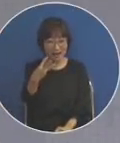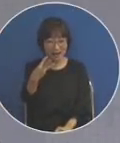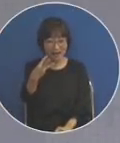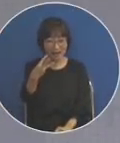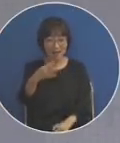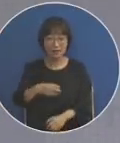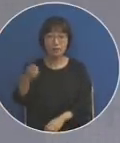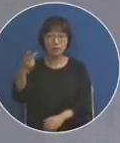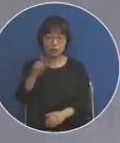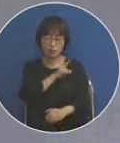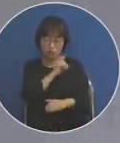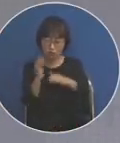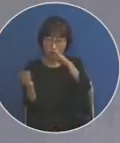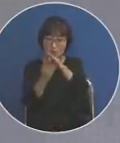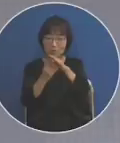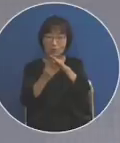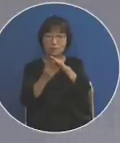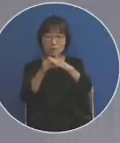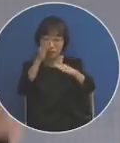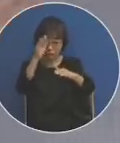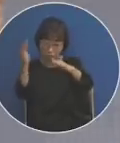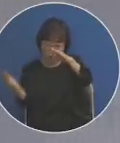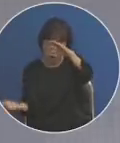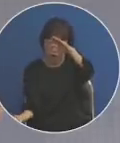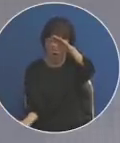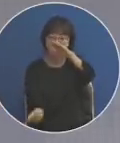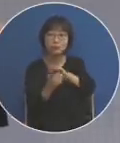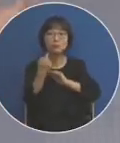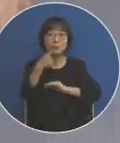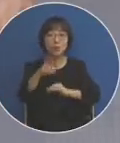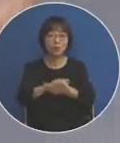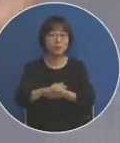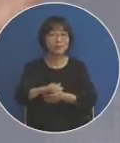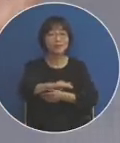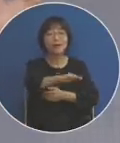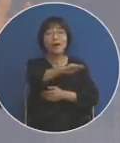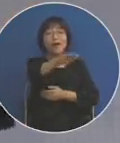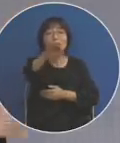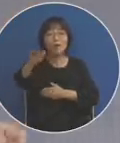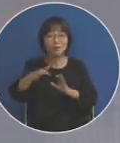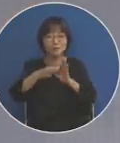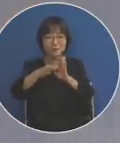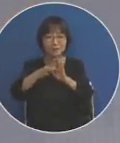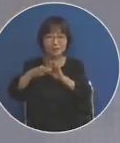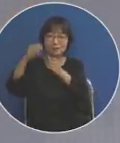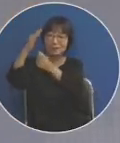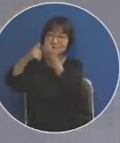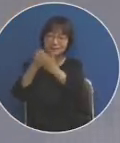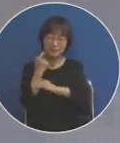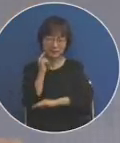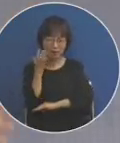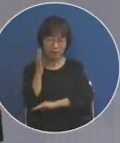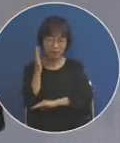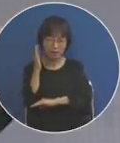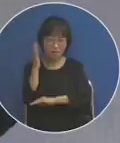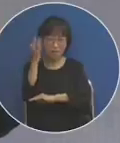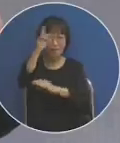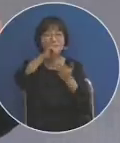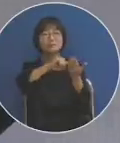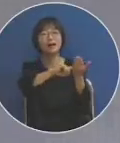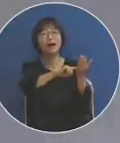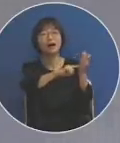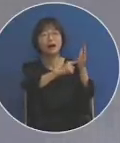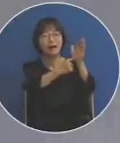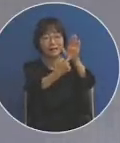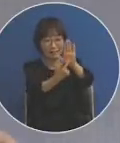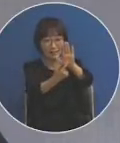fulfillment is the glory of the Lord. 그렇죠. Isn't that so? 여러분 통해서 여호와의 영광이 나타나다. Through you the glory of the Lord is revealed. 그 찬양이